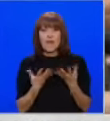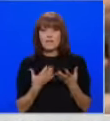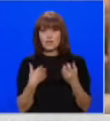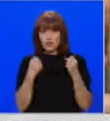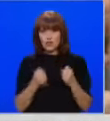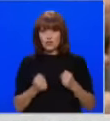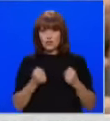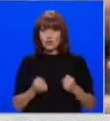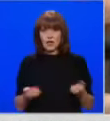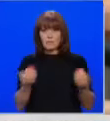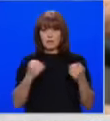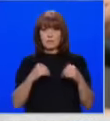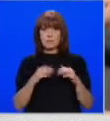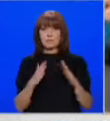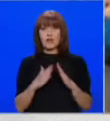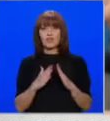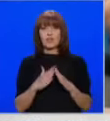го чакам да се приведе.